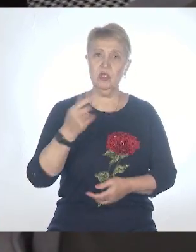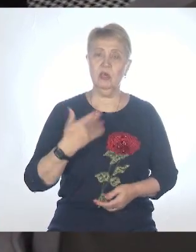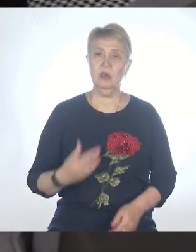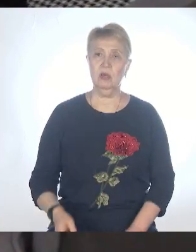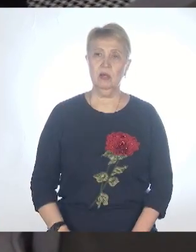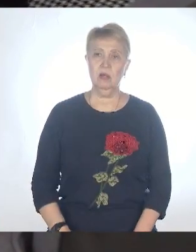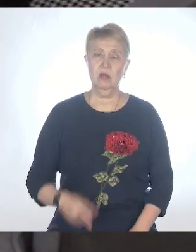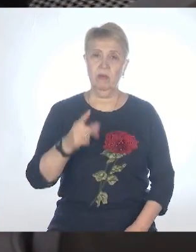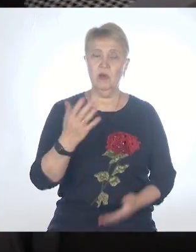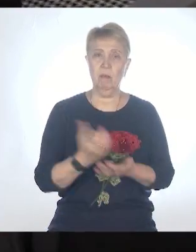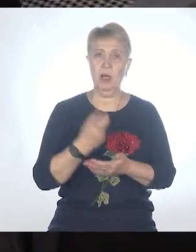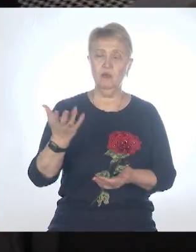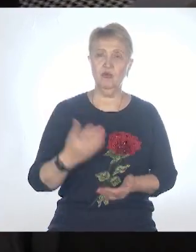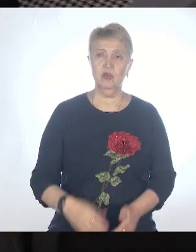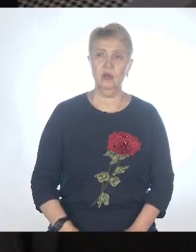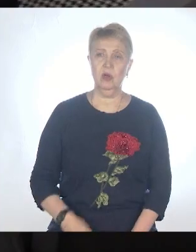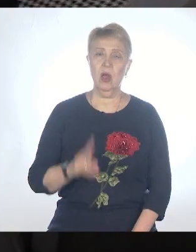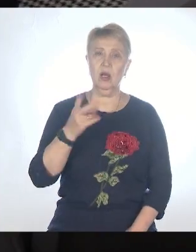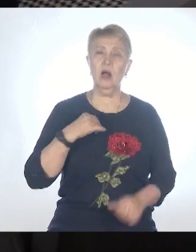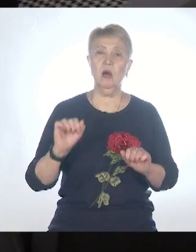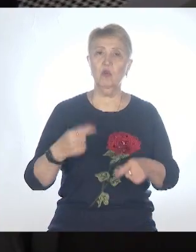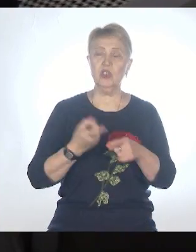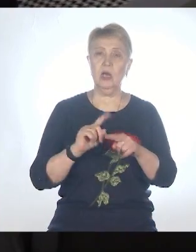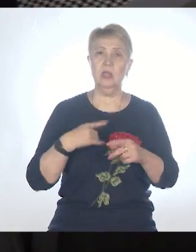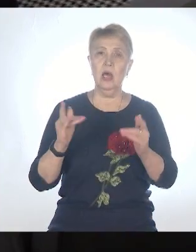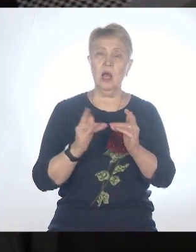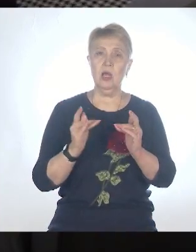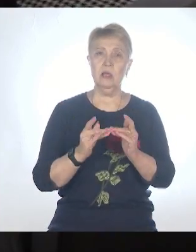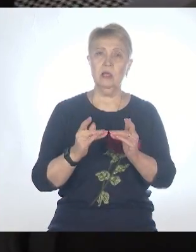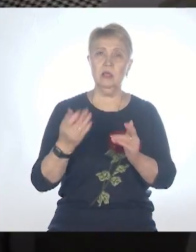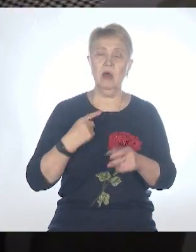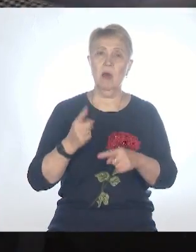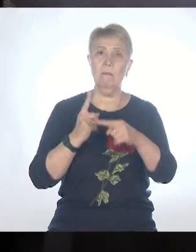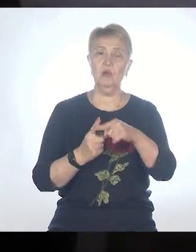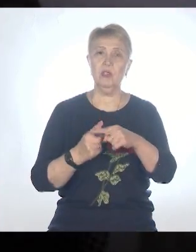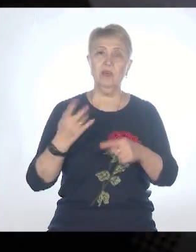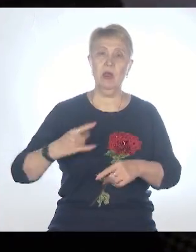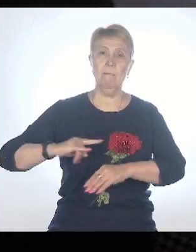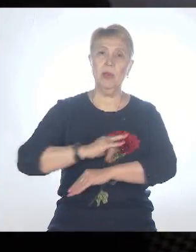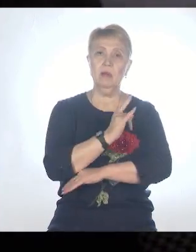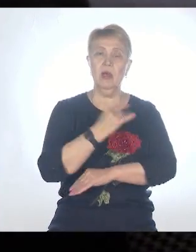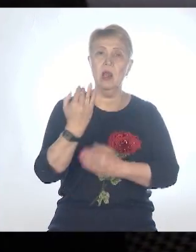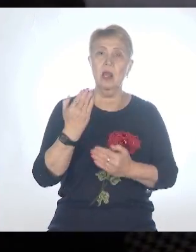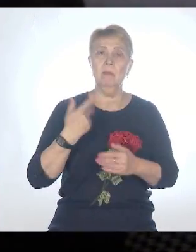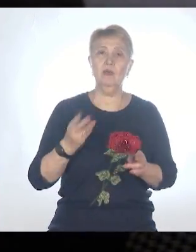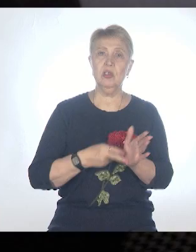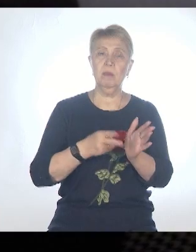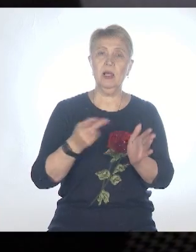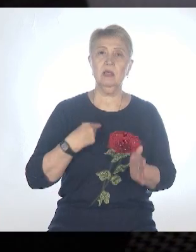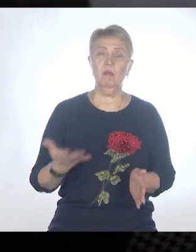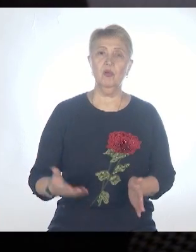получите общую. А как можно вот к этой гостинице приплюсовать также перелет, либо проезд на поезде, а также